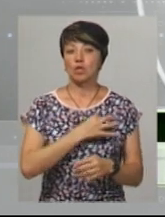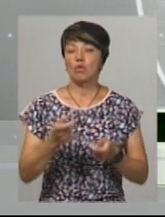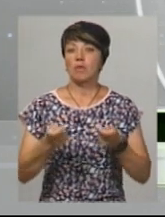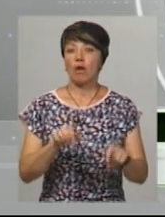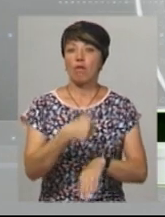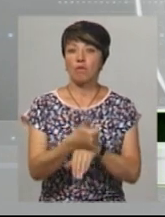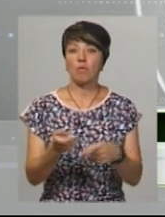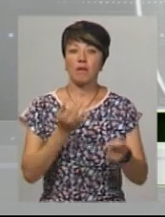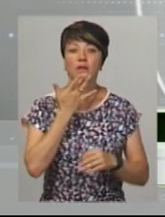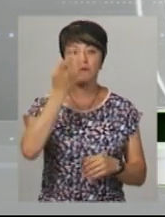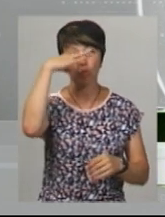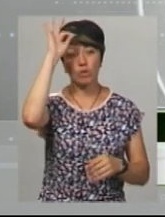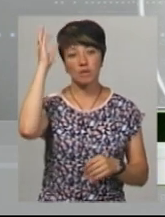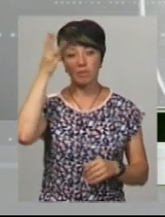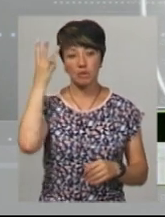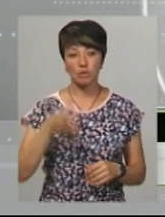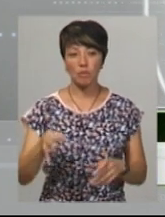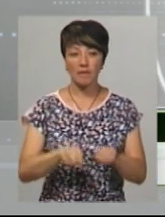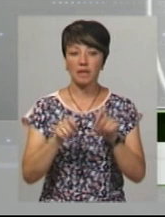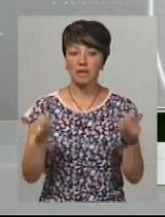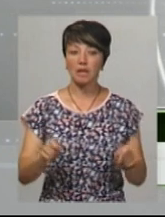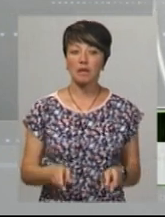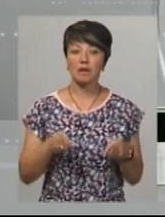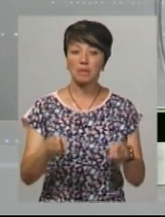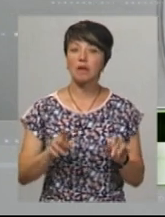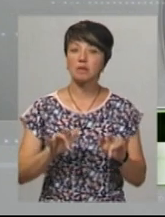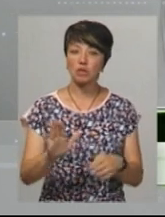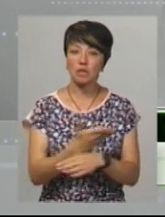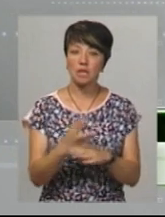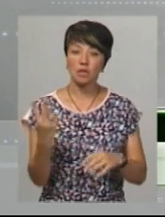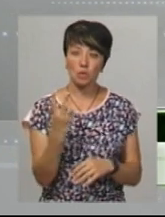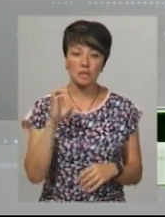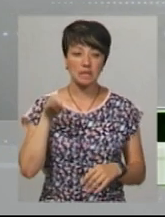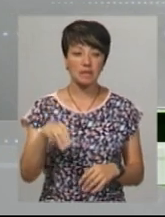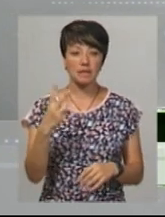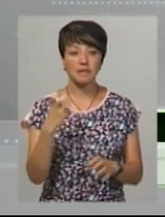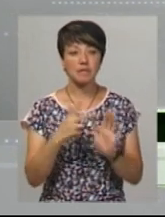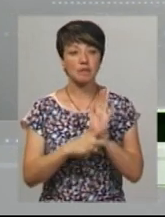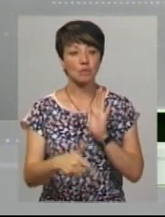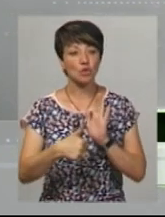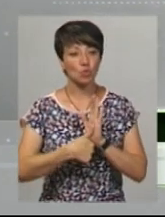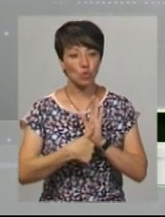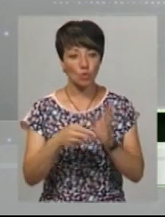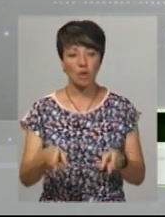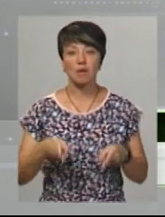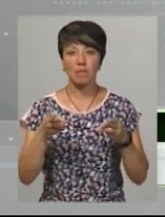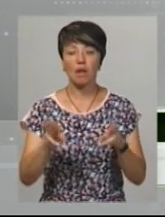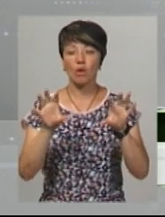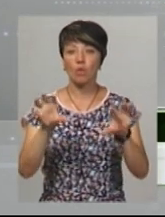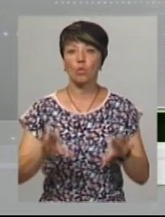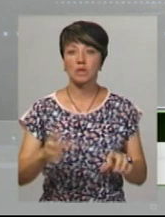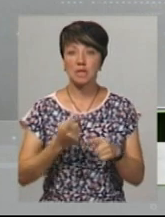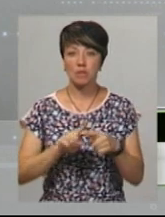управління Нацполіції Хмельницької області відкрило кримінальне провадження за частиною 2 статті 286 Кримінального кодексу.